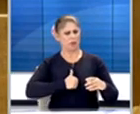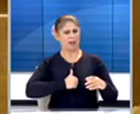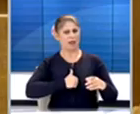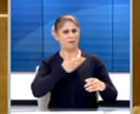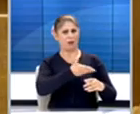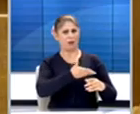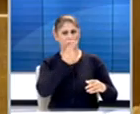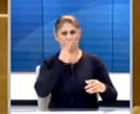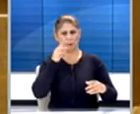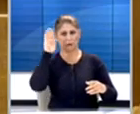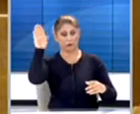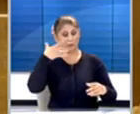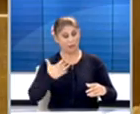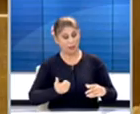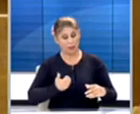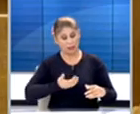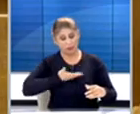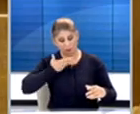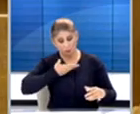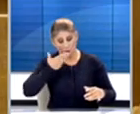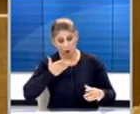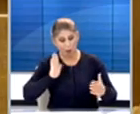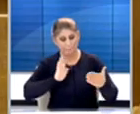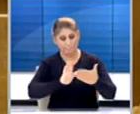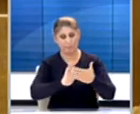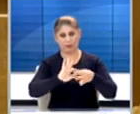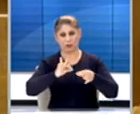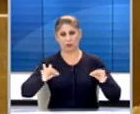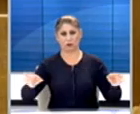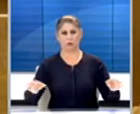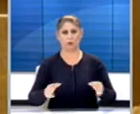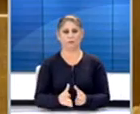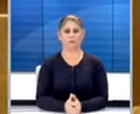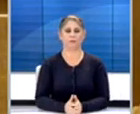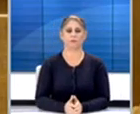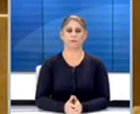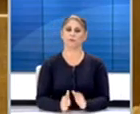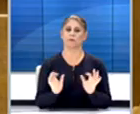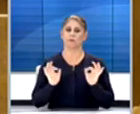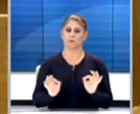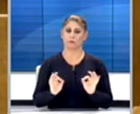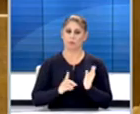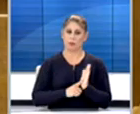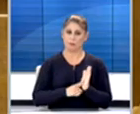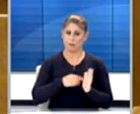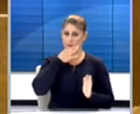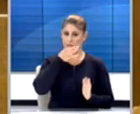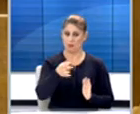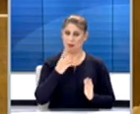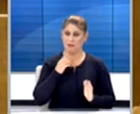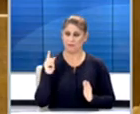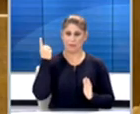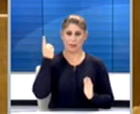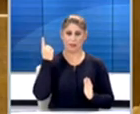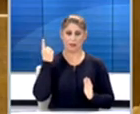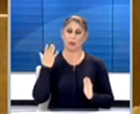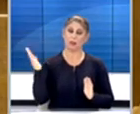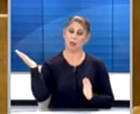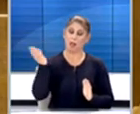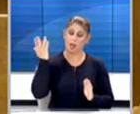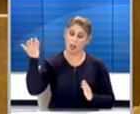υπόλογοι απέναντι στην ιστορία. Βεβαίως πρέπει να πω με την ευκαιρία ότι